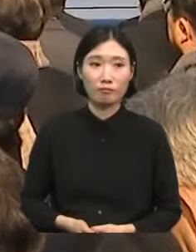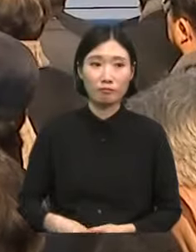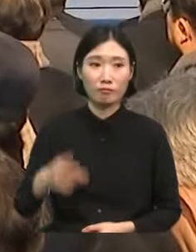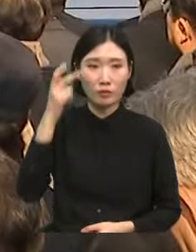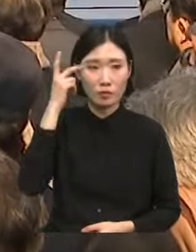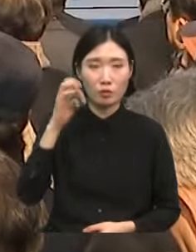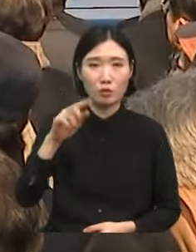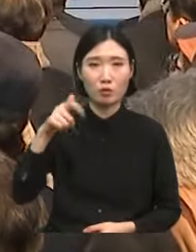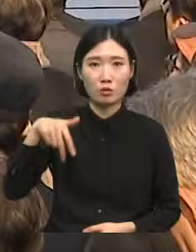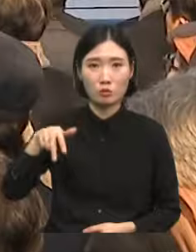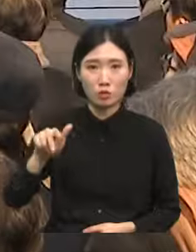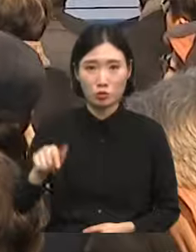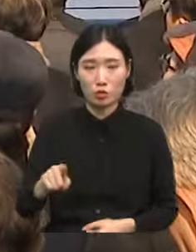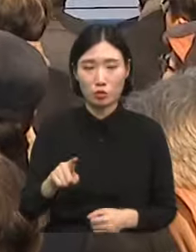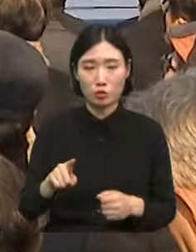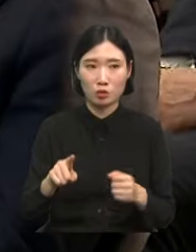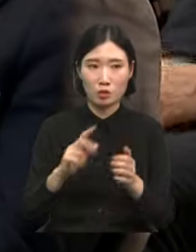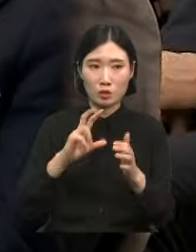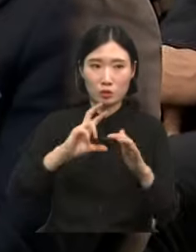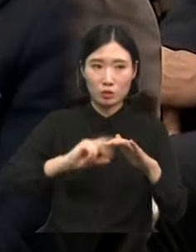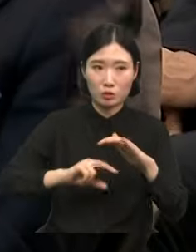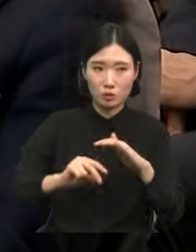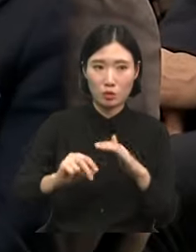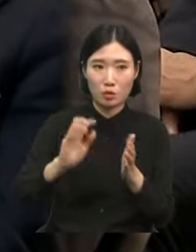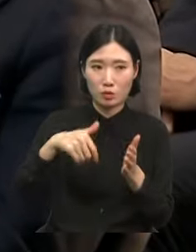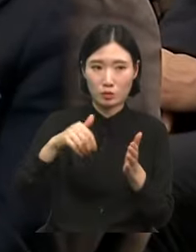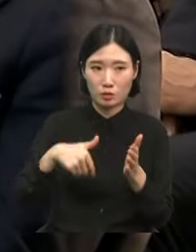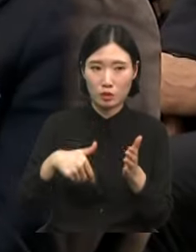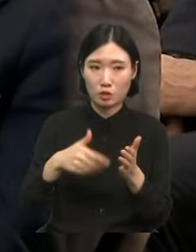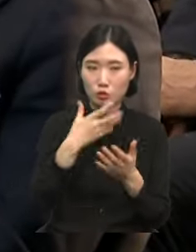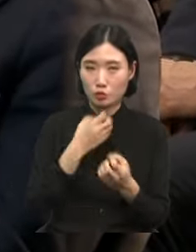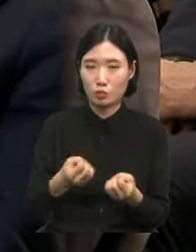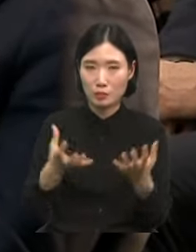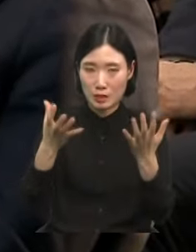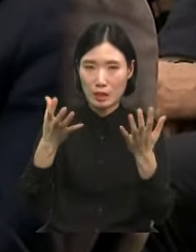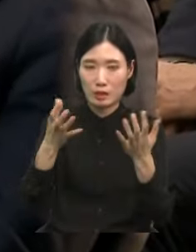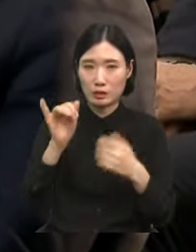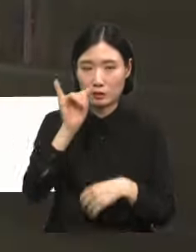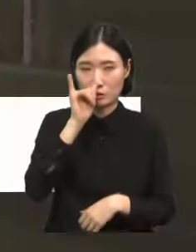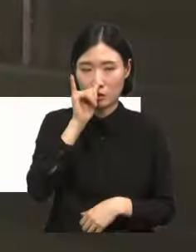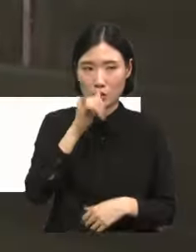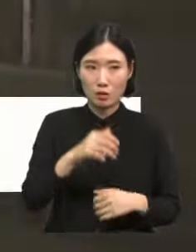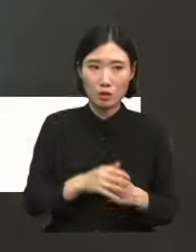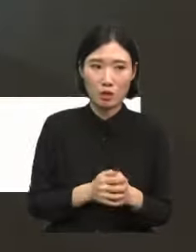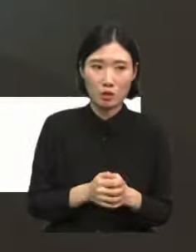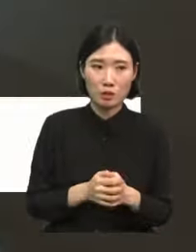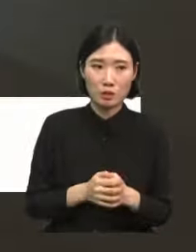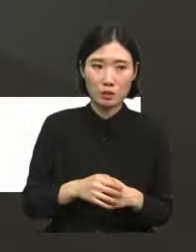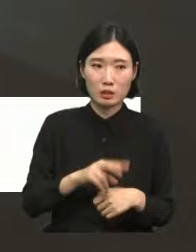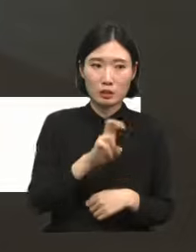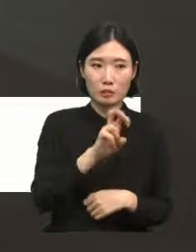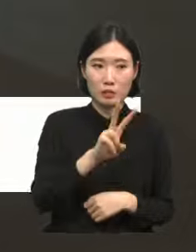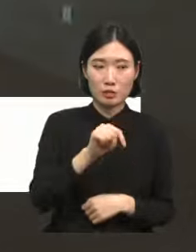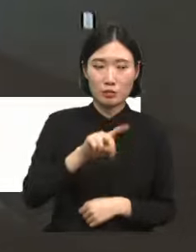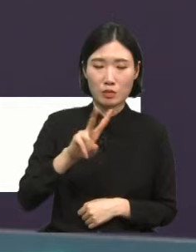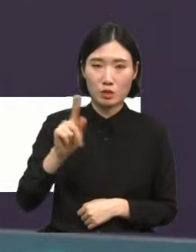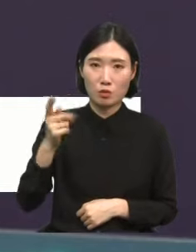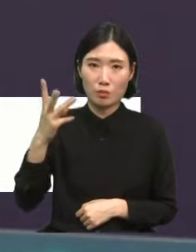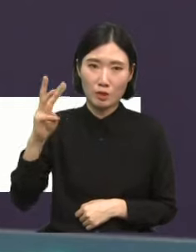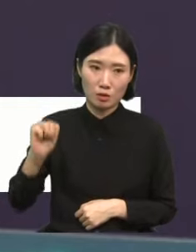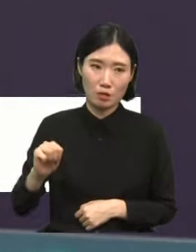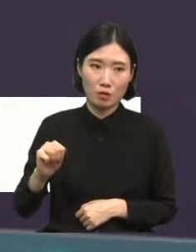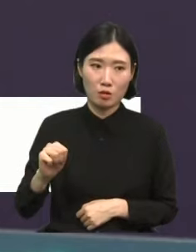여주 원주간 복선전철의 착공을 알리는 축포가 울렸습니다. 여주역에서 서원주역까지